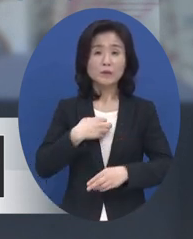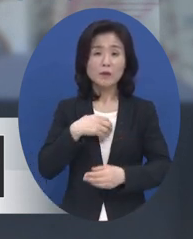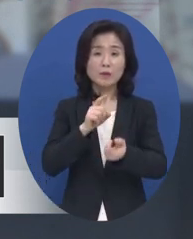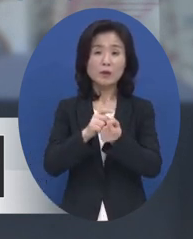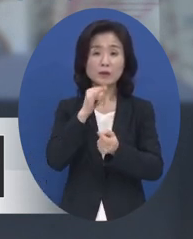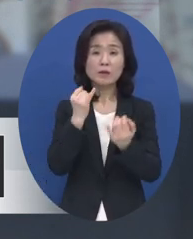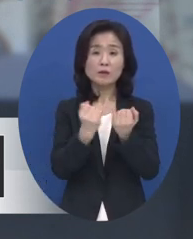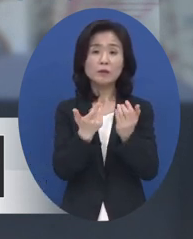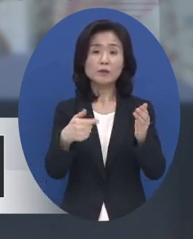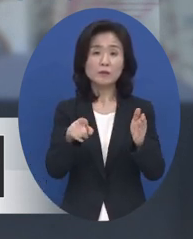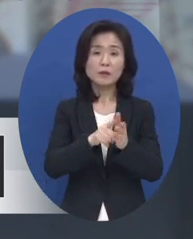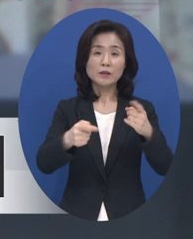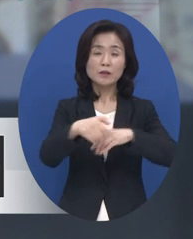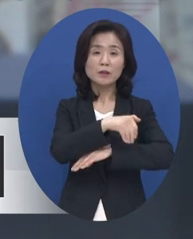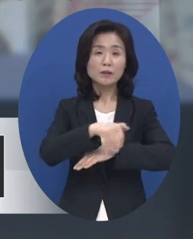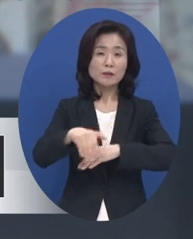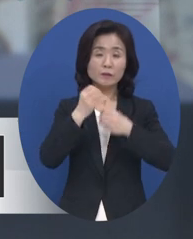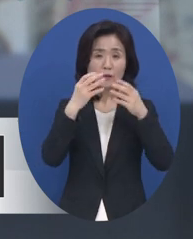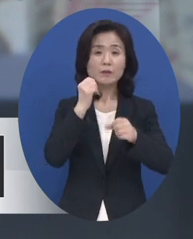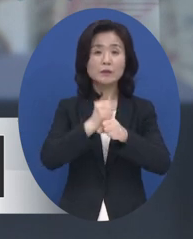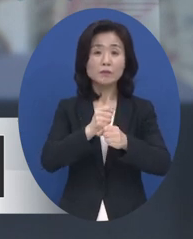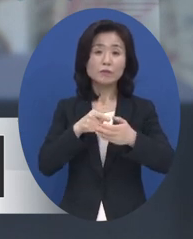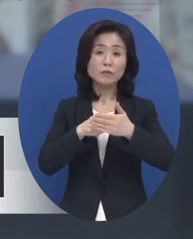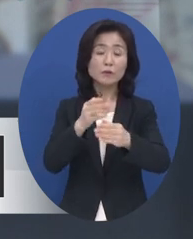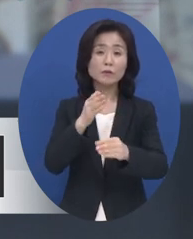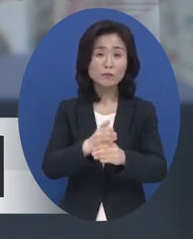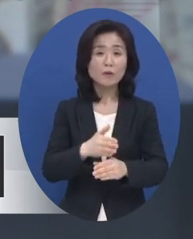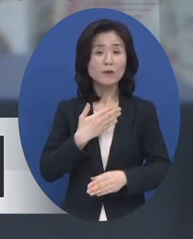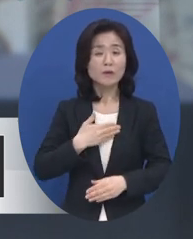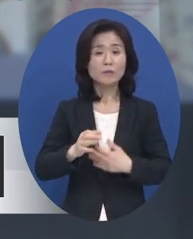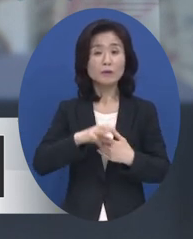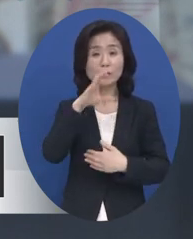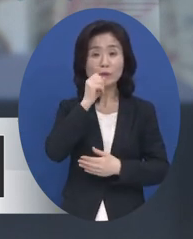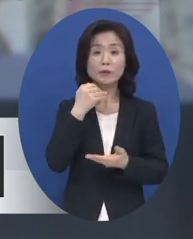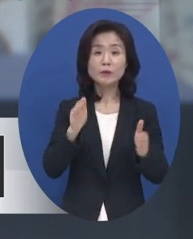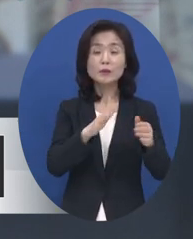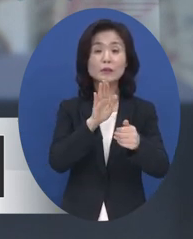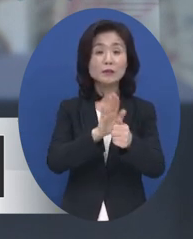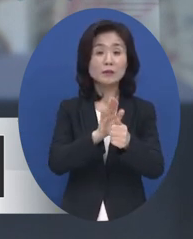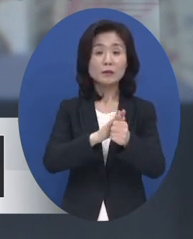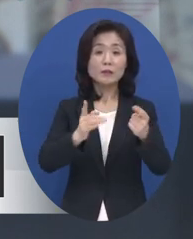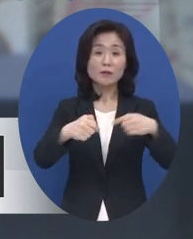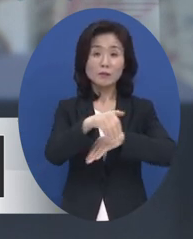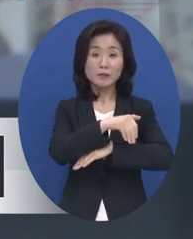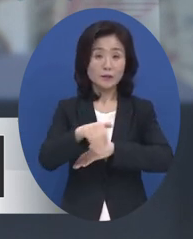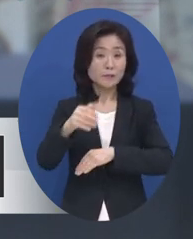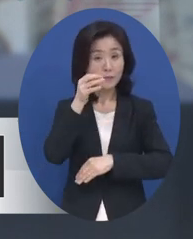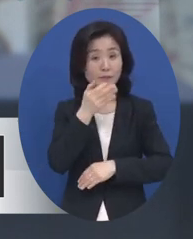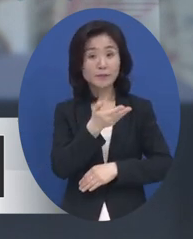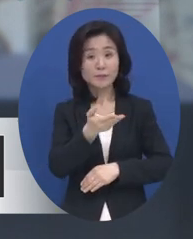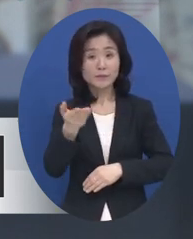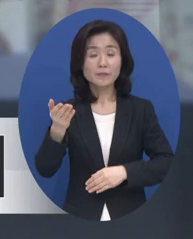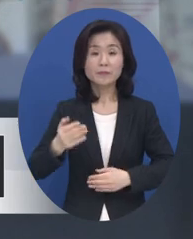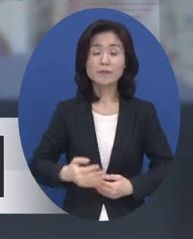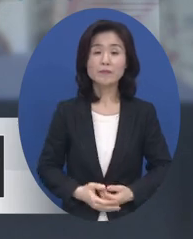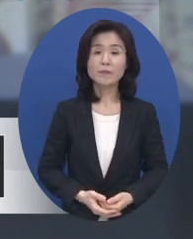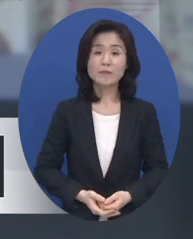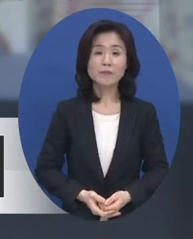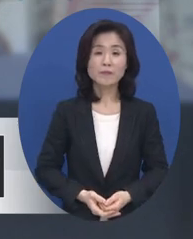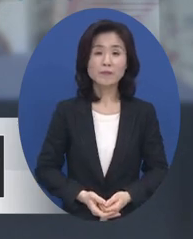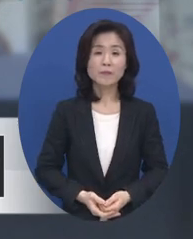위해 정책들을 신설해 추진하고 있습니다. 알아두면 좋을 경기도 지원 정책 정리해봤습니다. 최지연